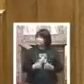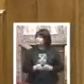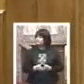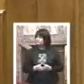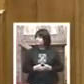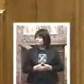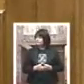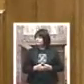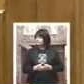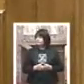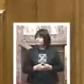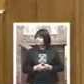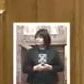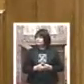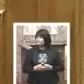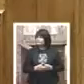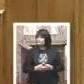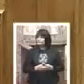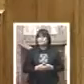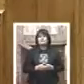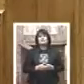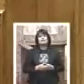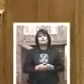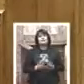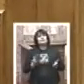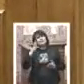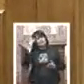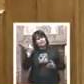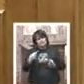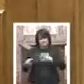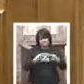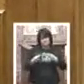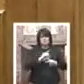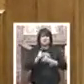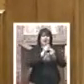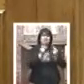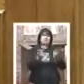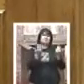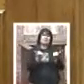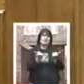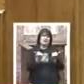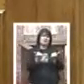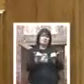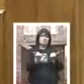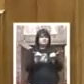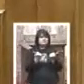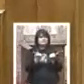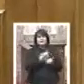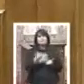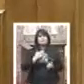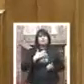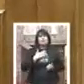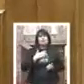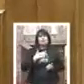δυνατόν ακόμη και να ξεχάσουμε το αντιπαραγωγικό μοτίβο της αντιπαράθεσης, γιατί δεν αφορά πια κανέναν άλλο παρά μόνο το δικό